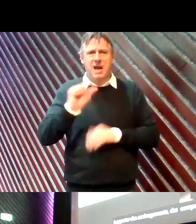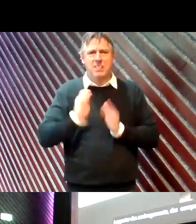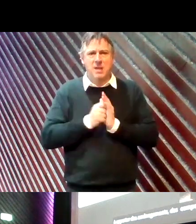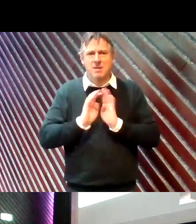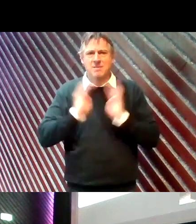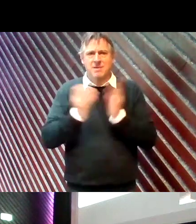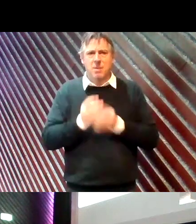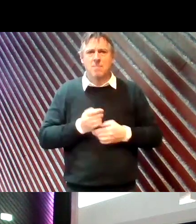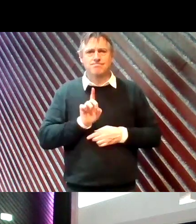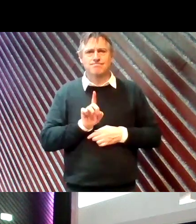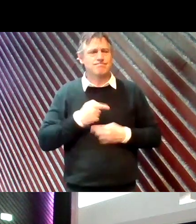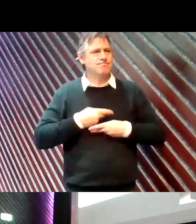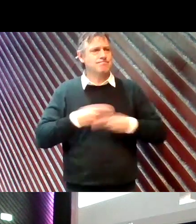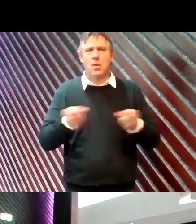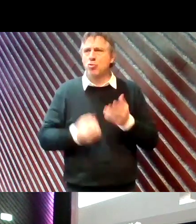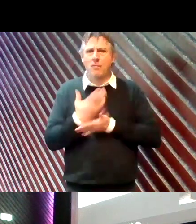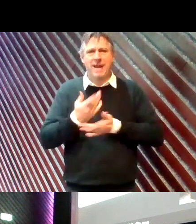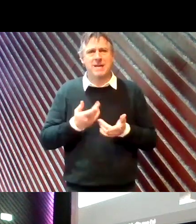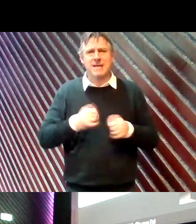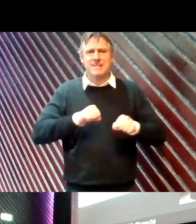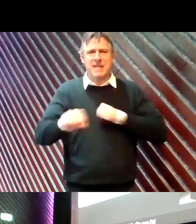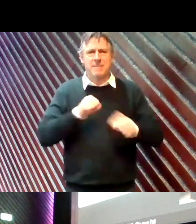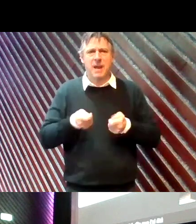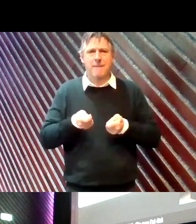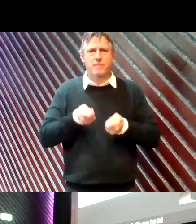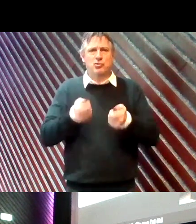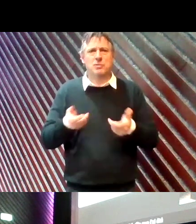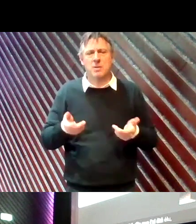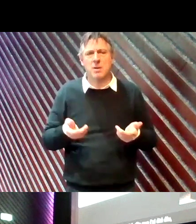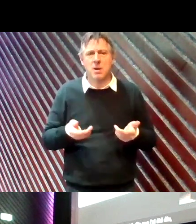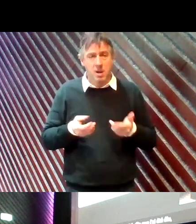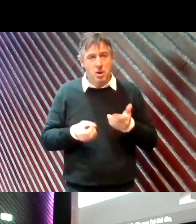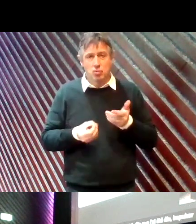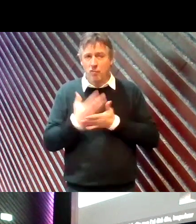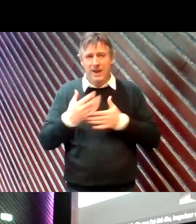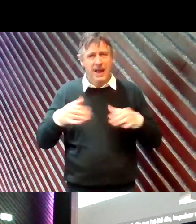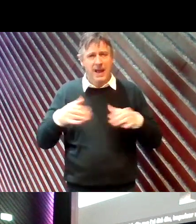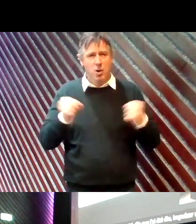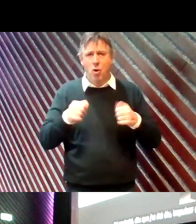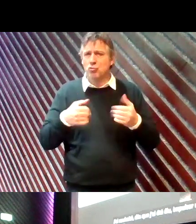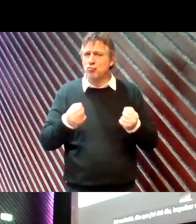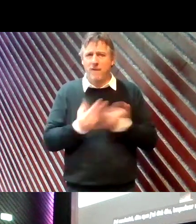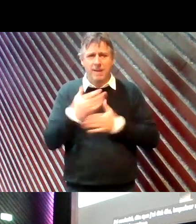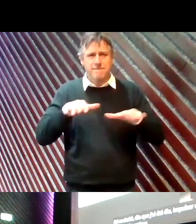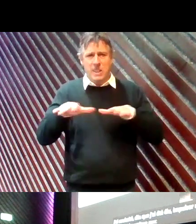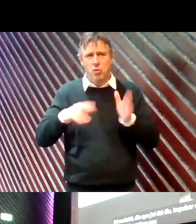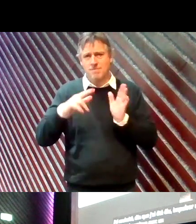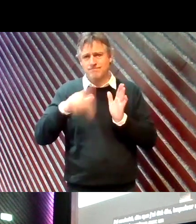volonté d'impulser une nouvelle dynamique avec un accord de méthode pour, je dirais,